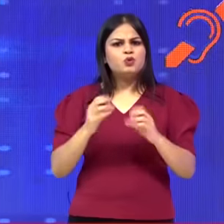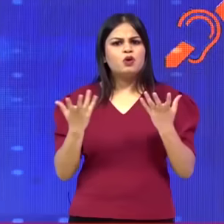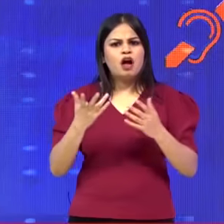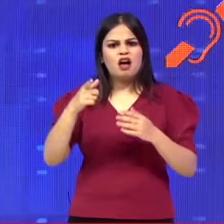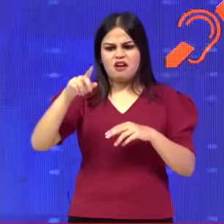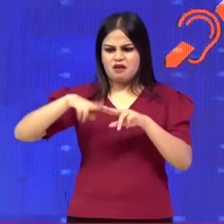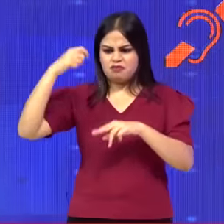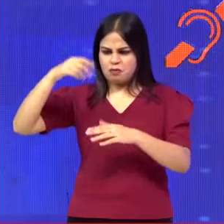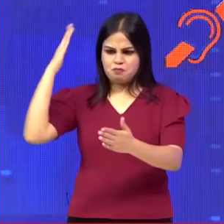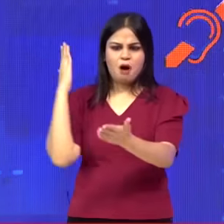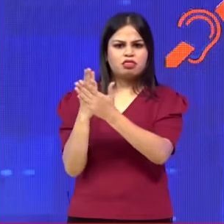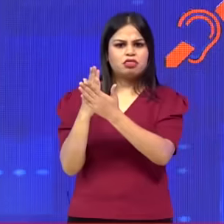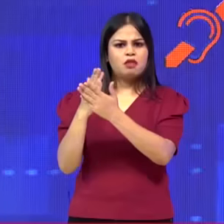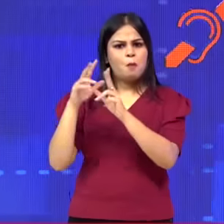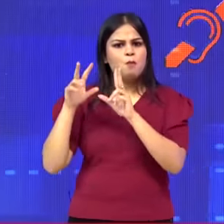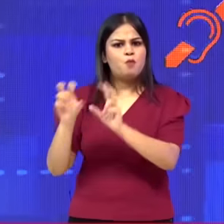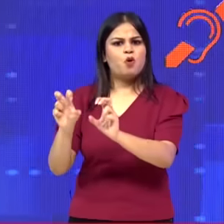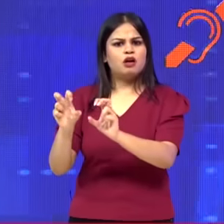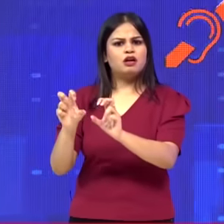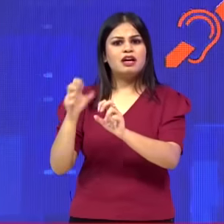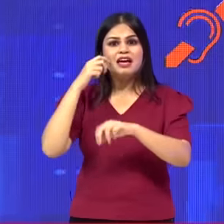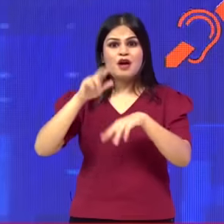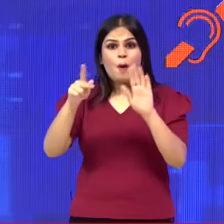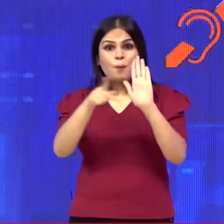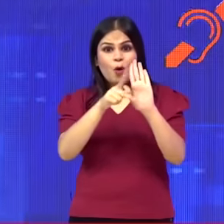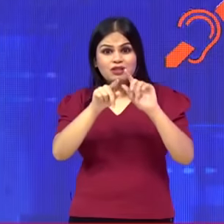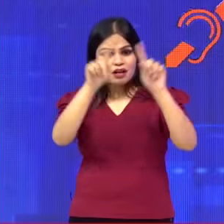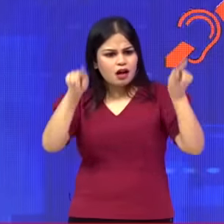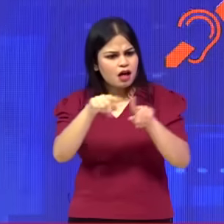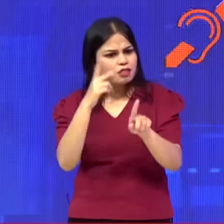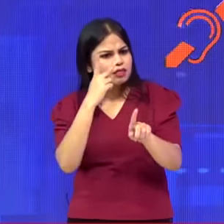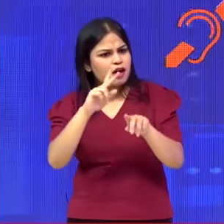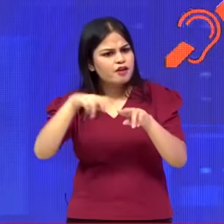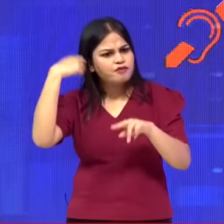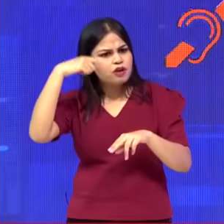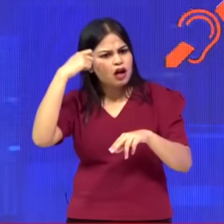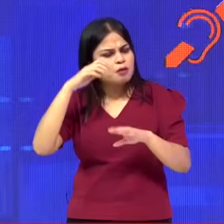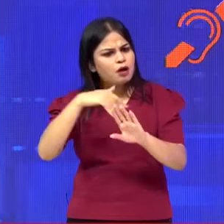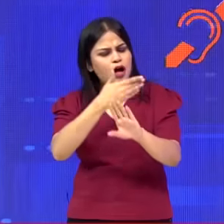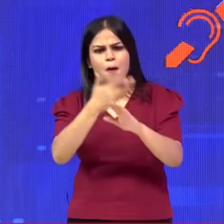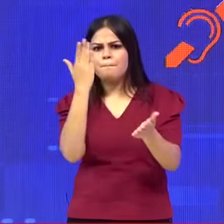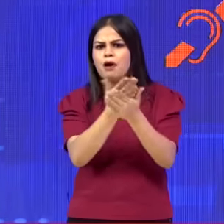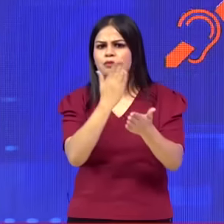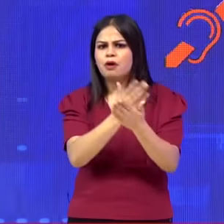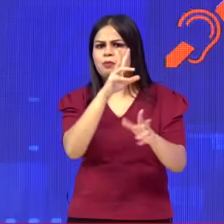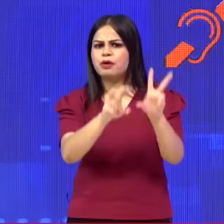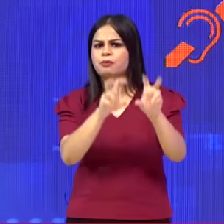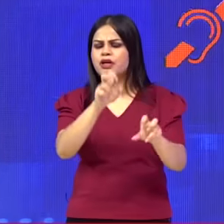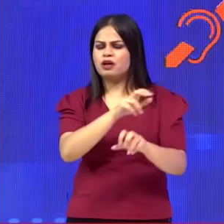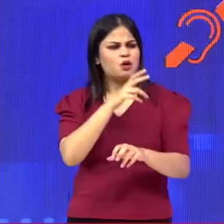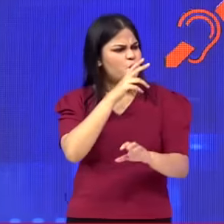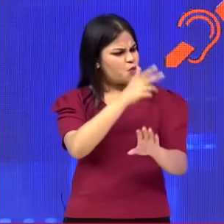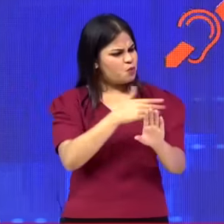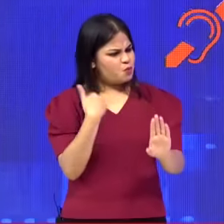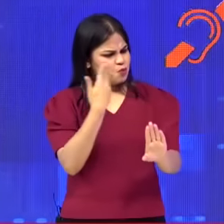है, फिल्म का ट्रेलर, फिल्म का नाम, पोस्टर देखकर ही कैंपेन शुरू हो जाता है। सर ये तो बहुत पहले से ही चलता आ रहा है सर, अभी तो सोशल मीडिया